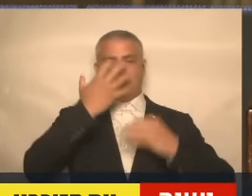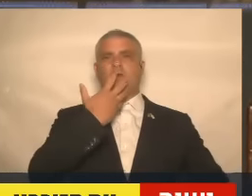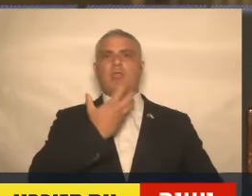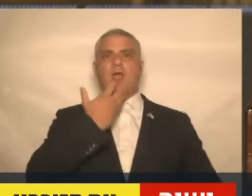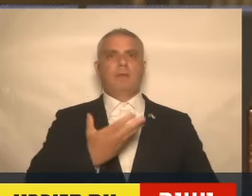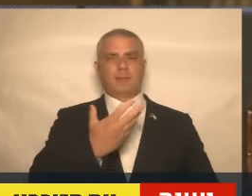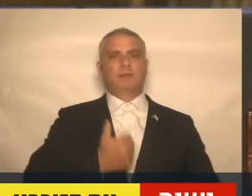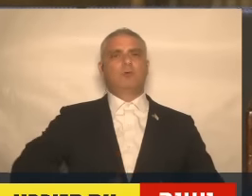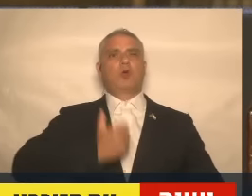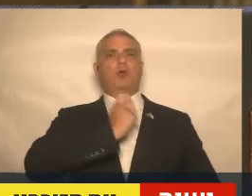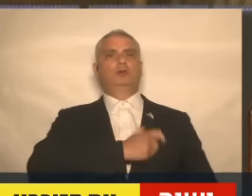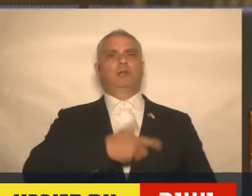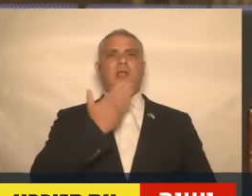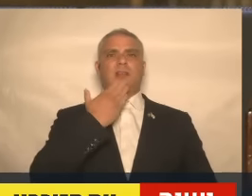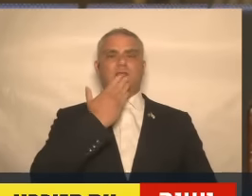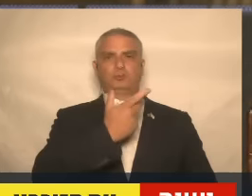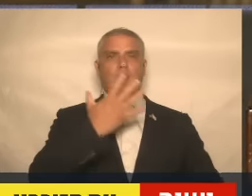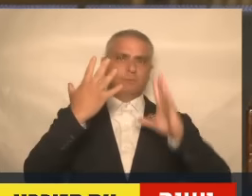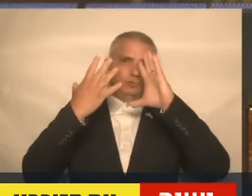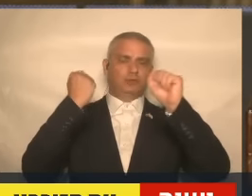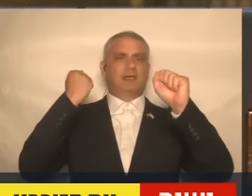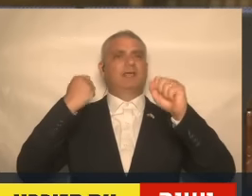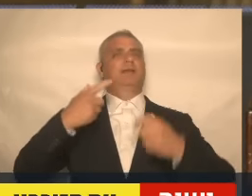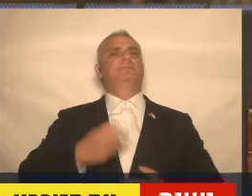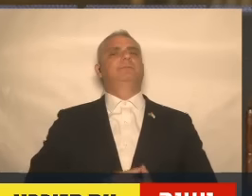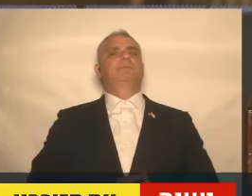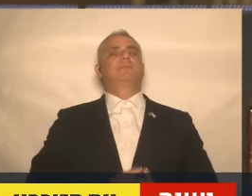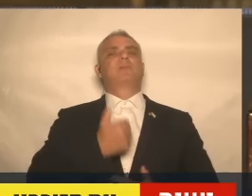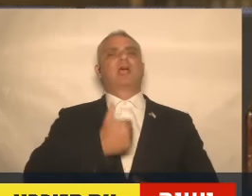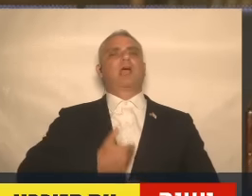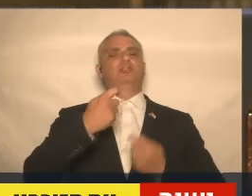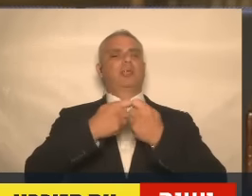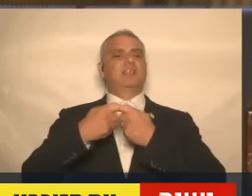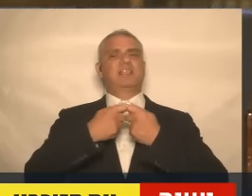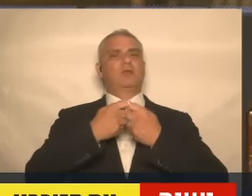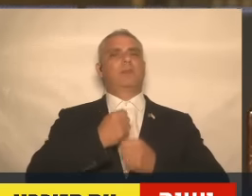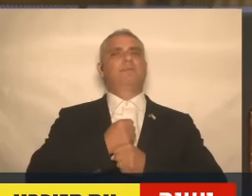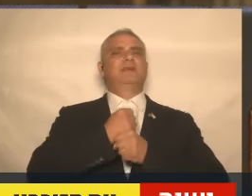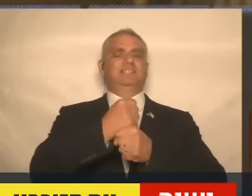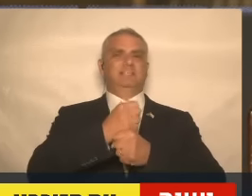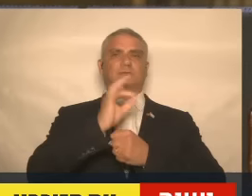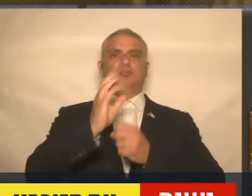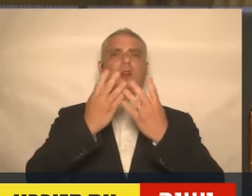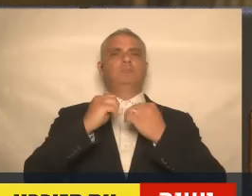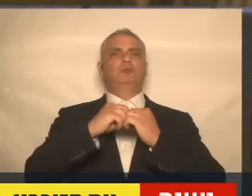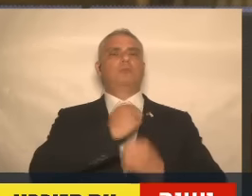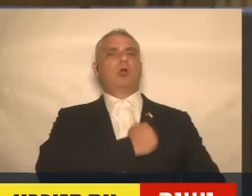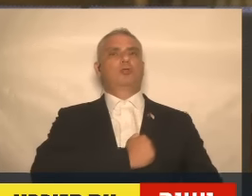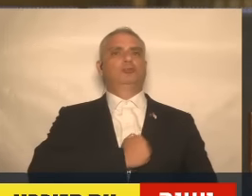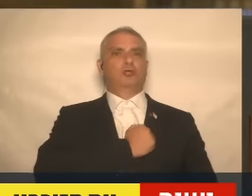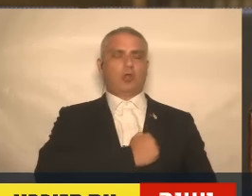הרבנים, ראש עיריית ירושלים, שגרירים ודיפלומטים, ראשי הארגונים היציגים של משפחות